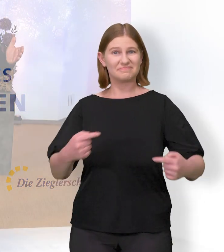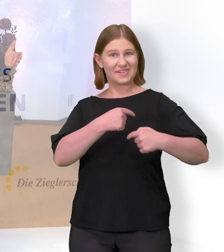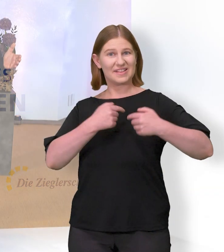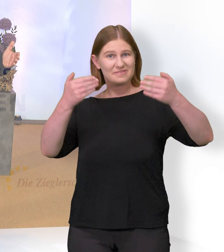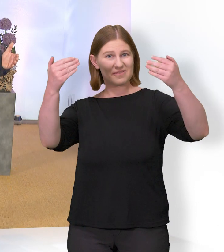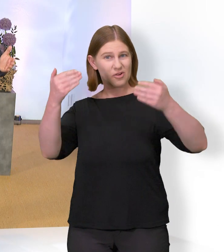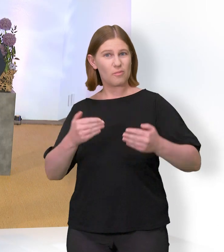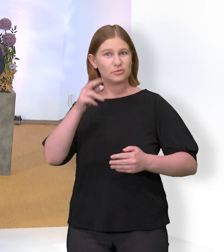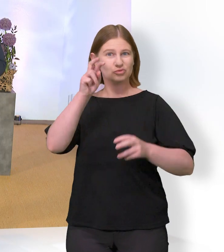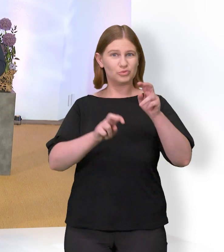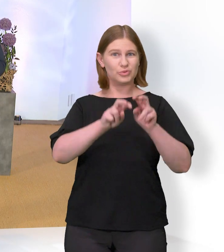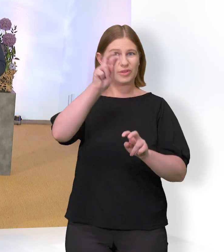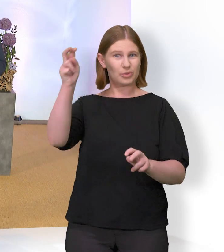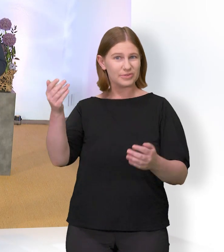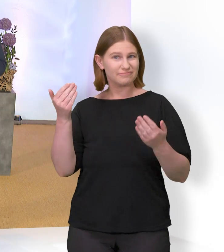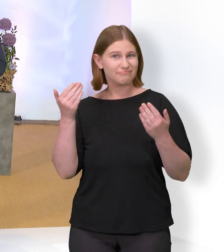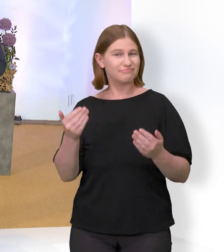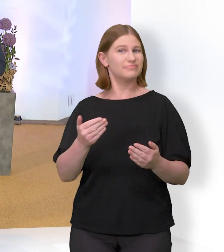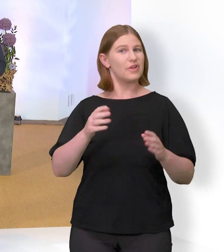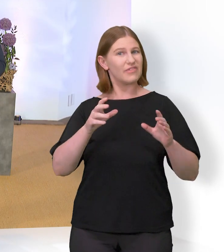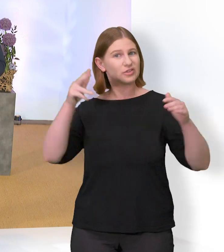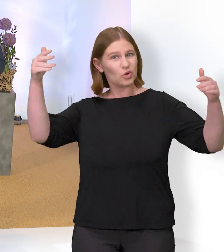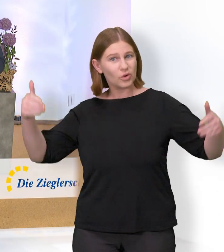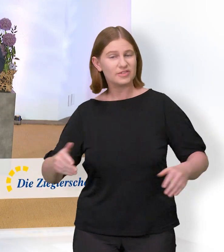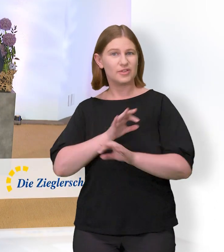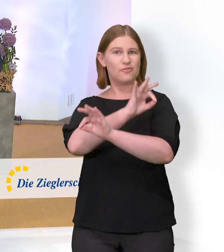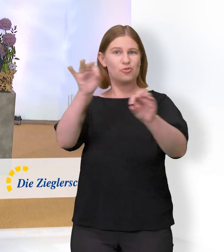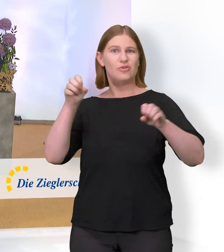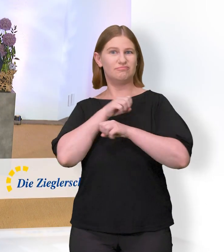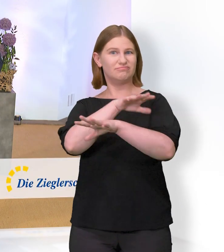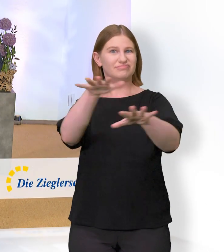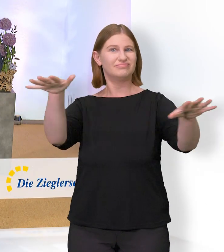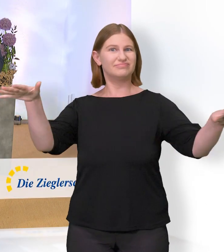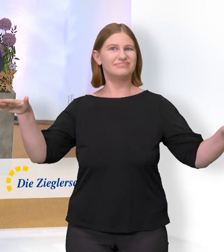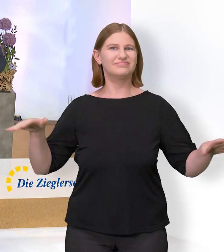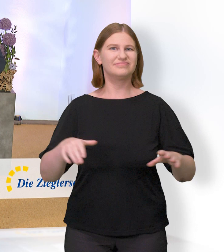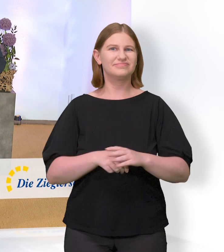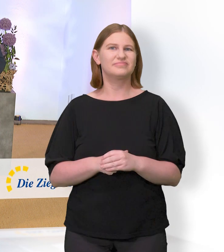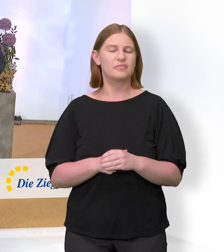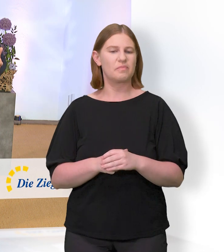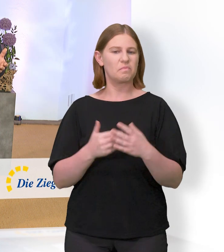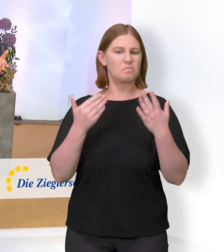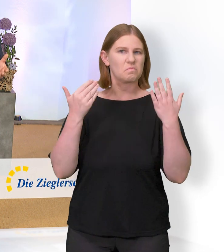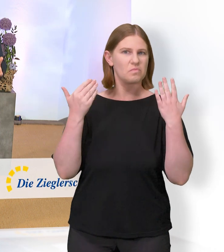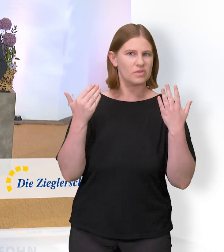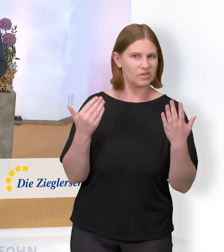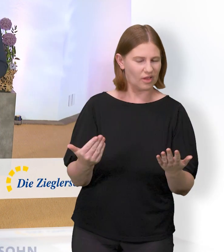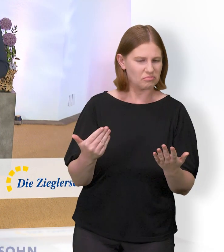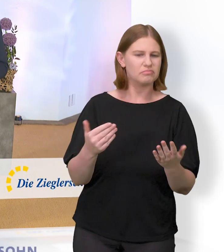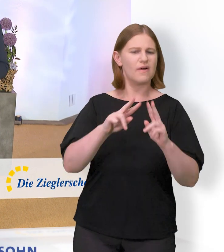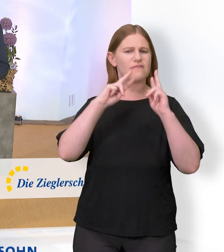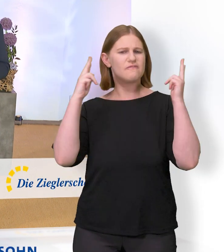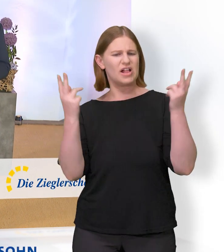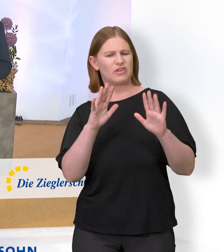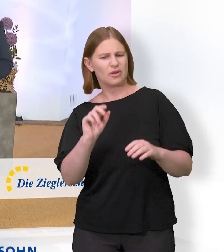Herzlich willkommen zur Stunde des Höchsten, dem Fernsehgottesdienst, der zu Ihnen kommt. Es ist wohl eine der längsten Studien der